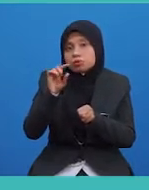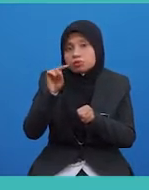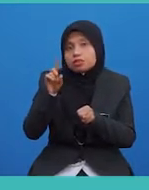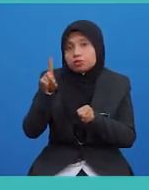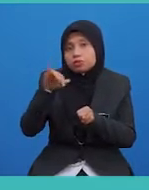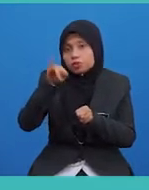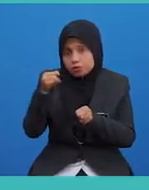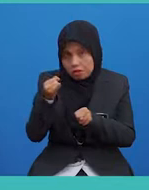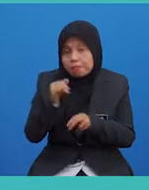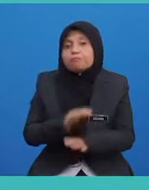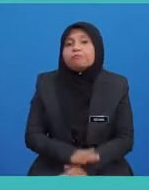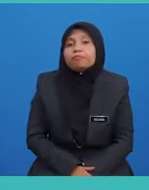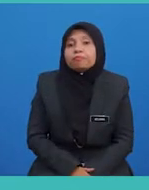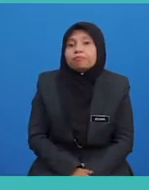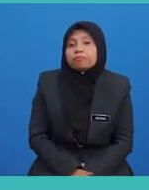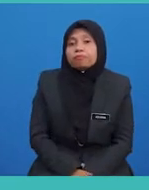297.19 juta.